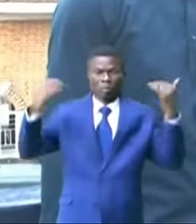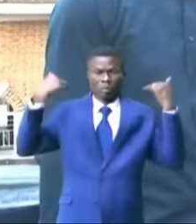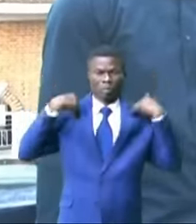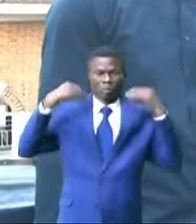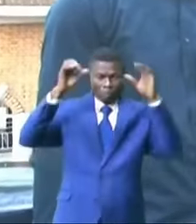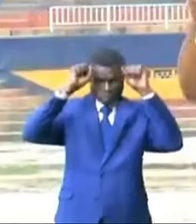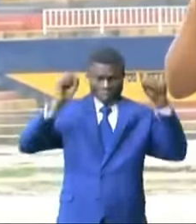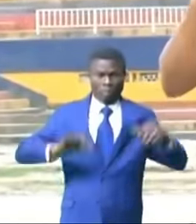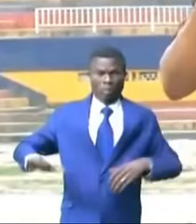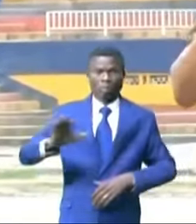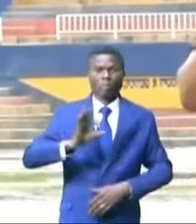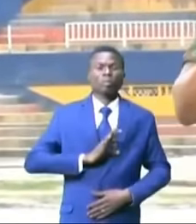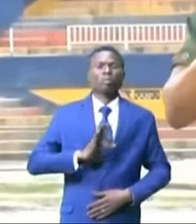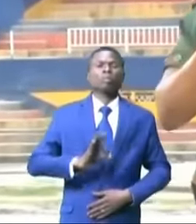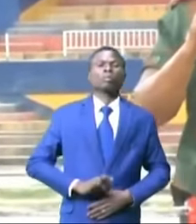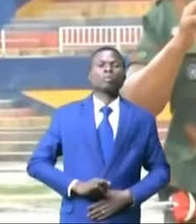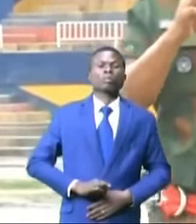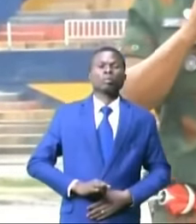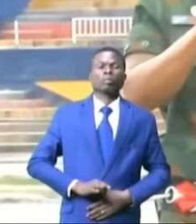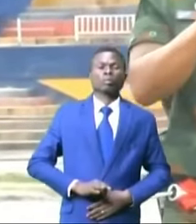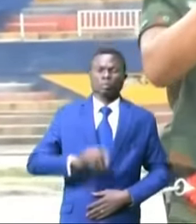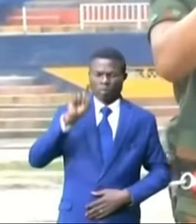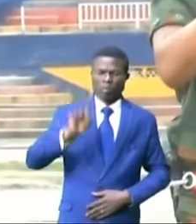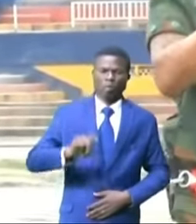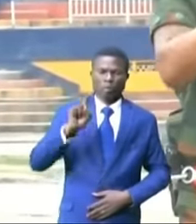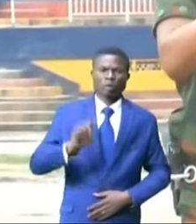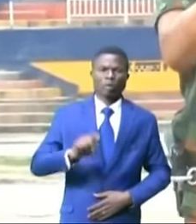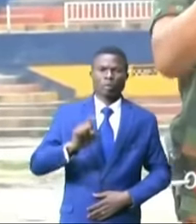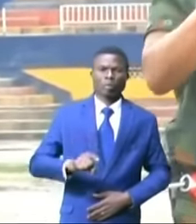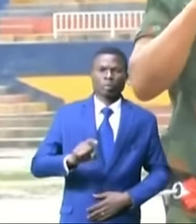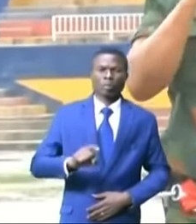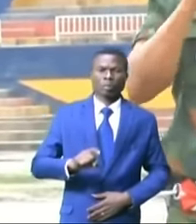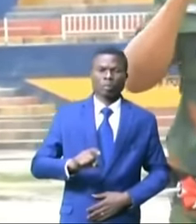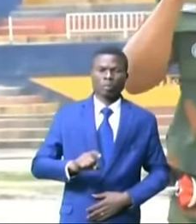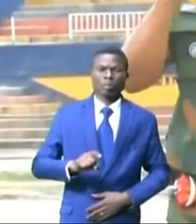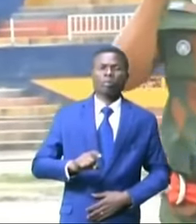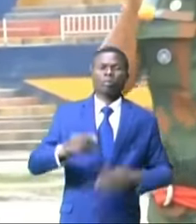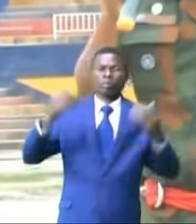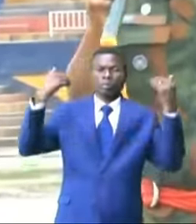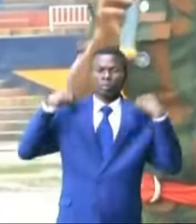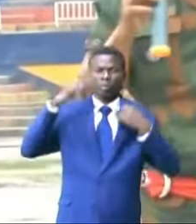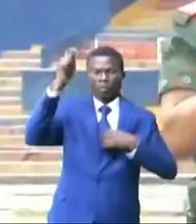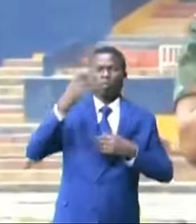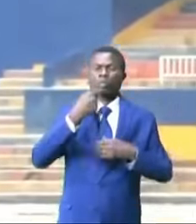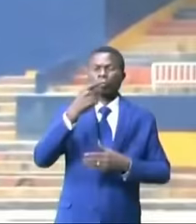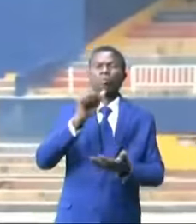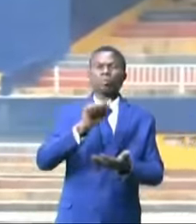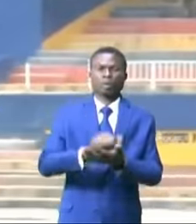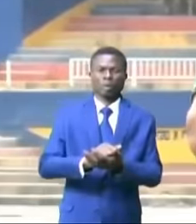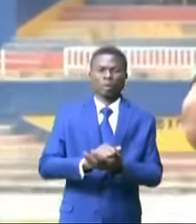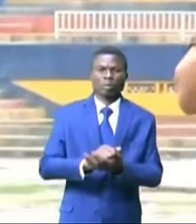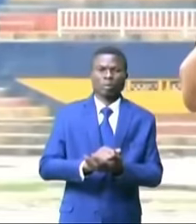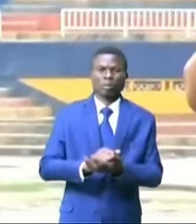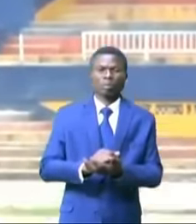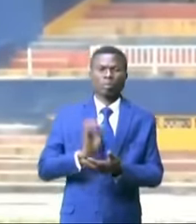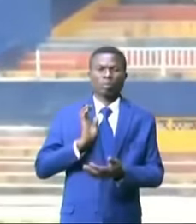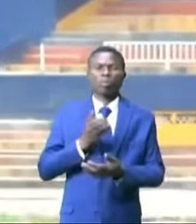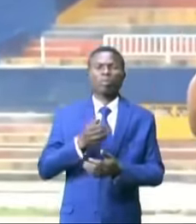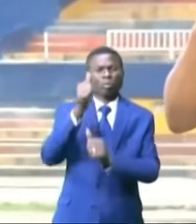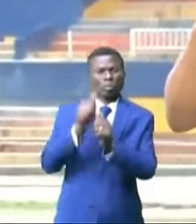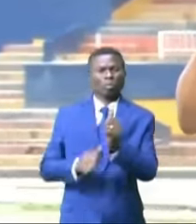chef de l'État, Félix-Antoine Tshisekedi, est impérative, a noté le commandant de la 14e région militaire.